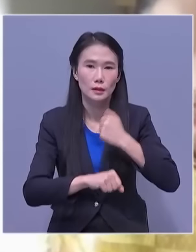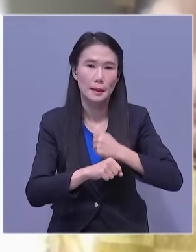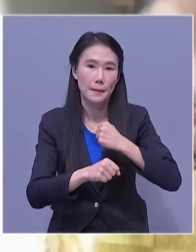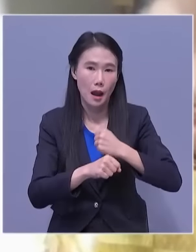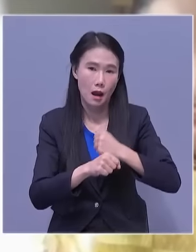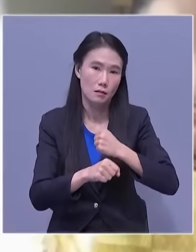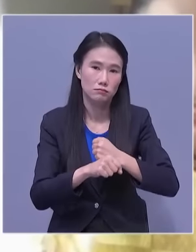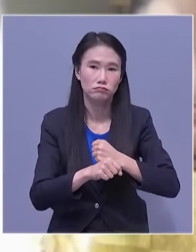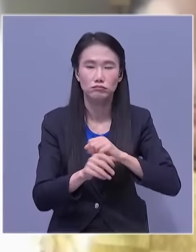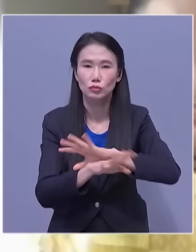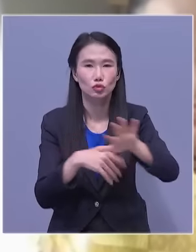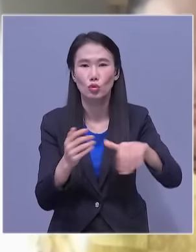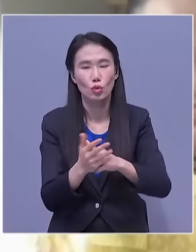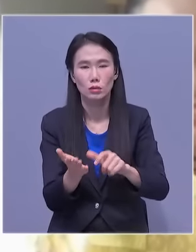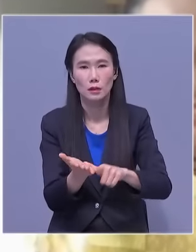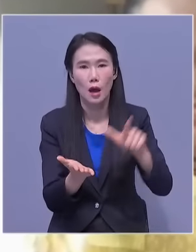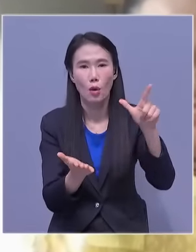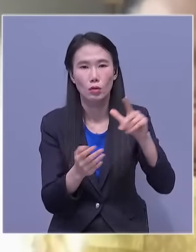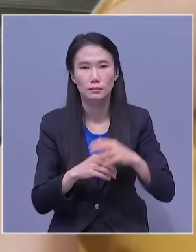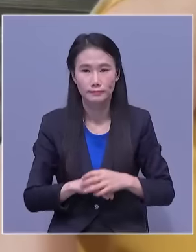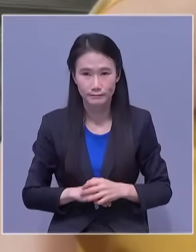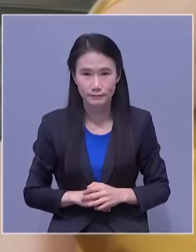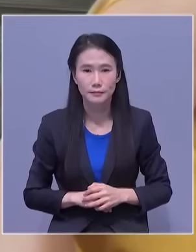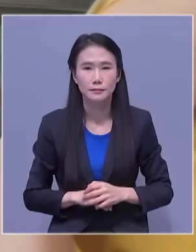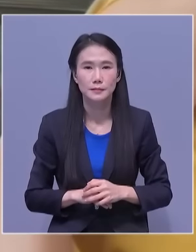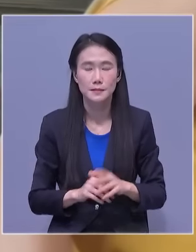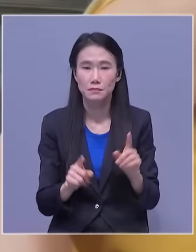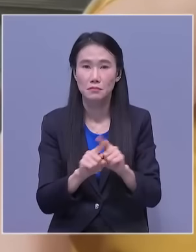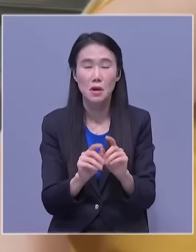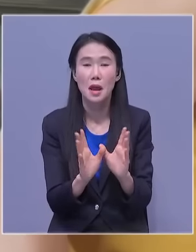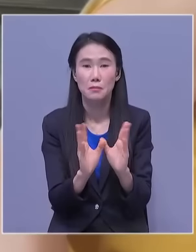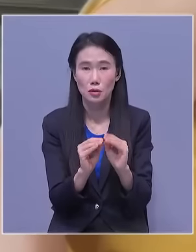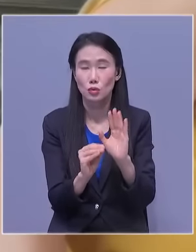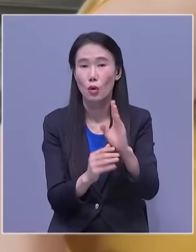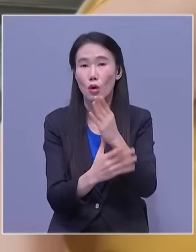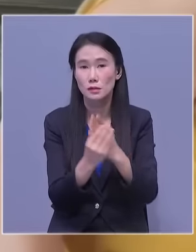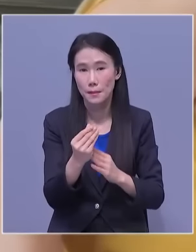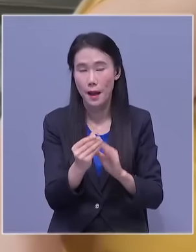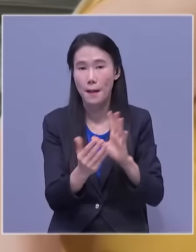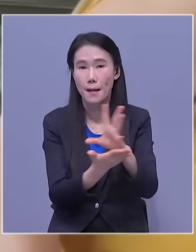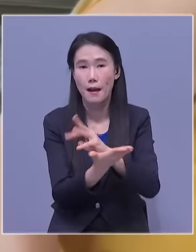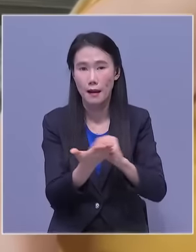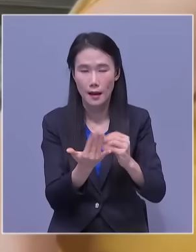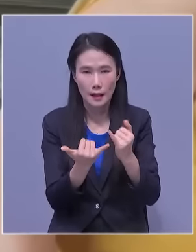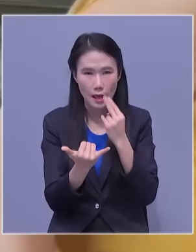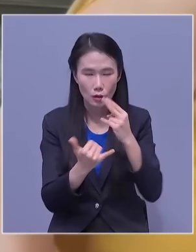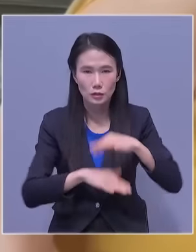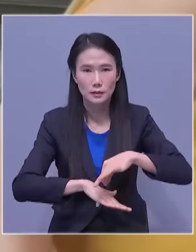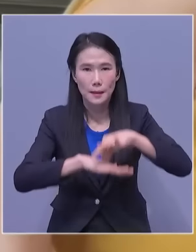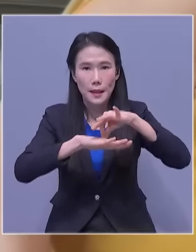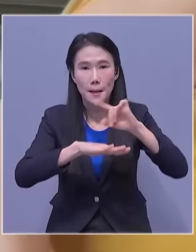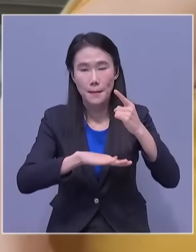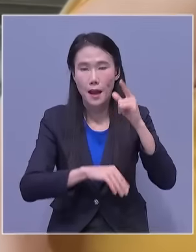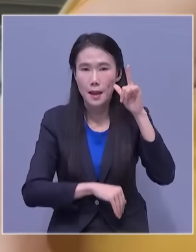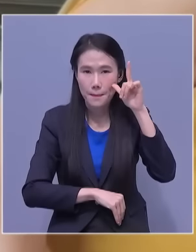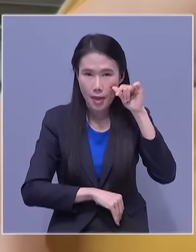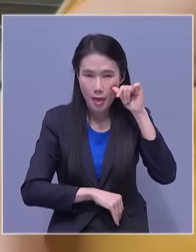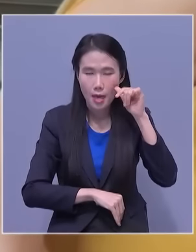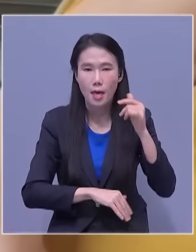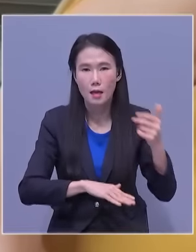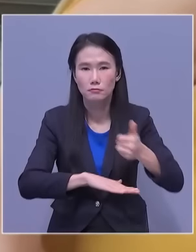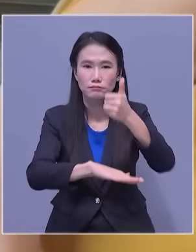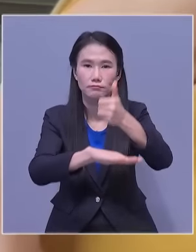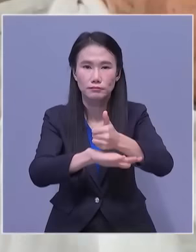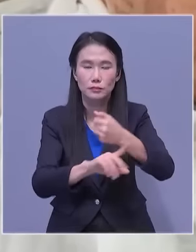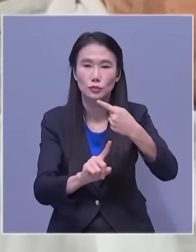อยู่ทุกคนจะลาออกจากตำแหน่งคือทำแบบนี้กลางที่ประชุมสภาเลยก่อนที่จะมีการแต่งตั้งให้คุณแม่หรือว่าคุณปราณี